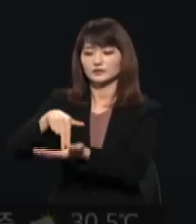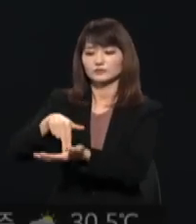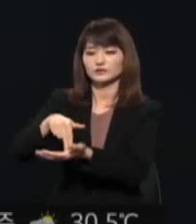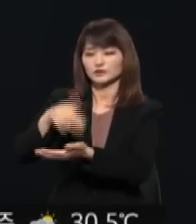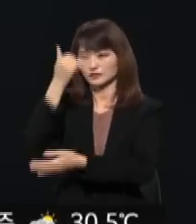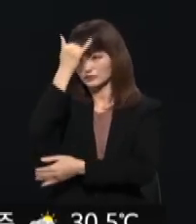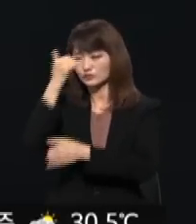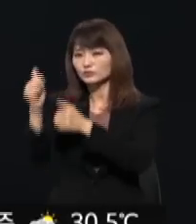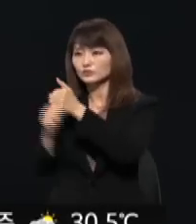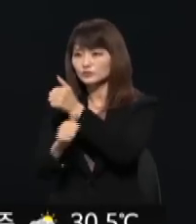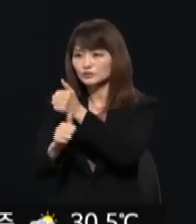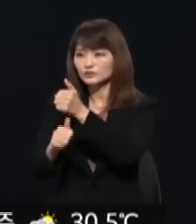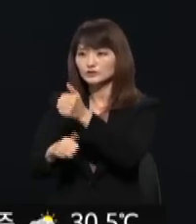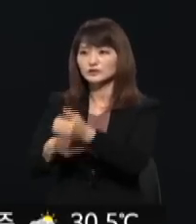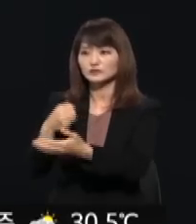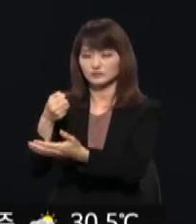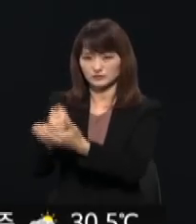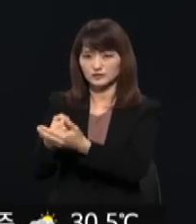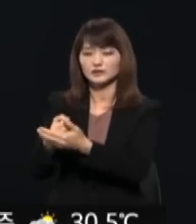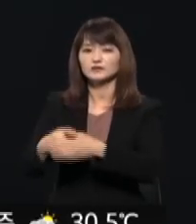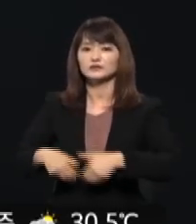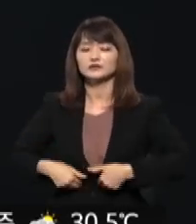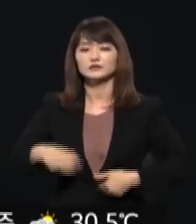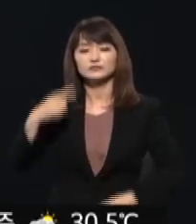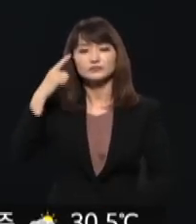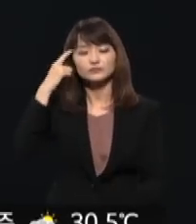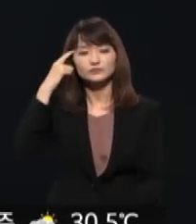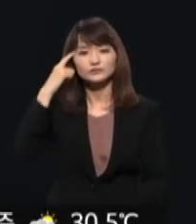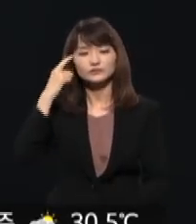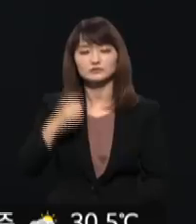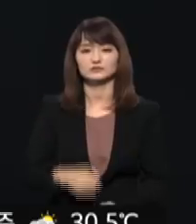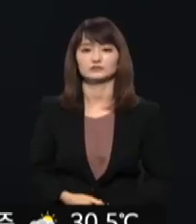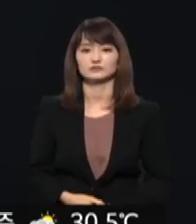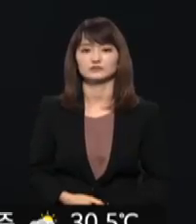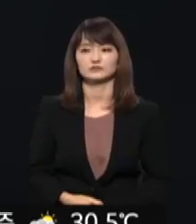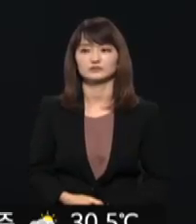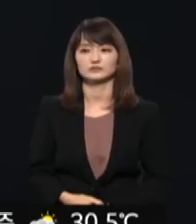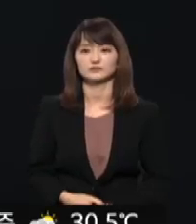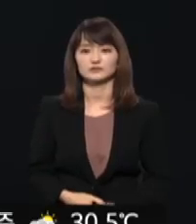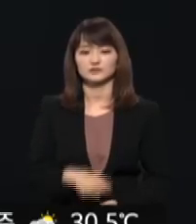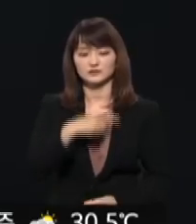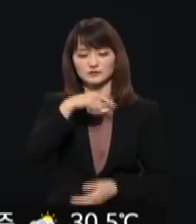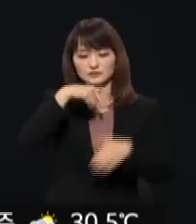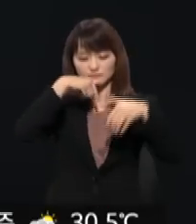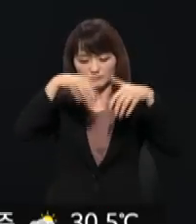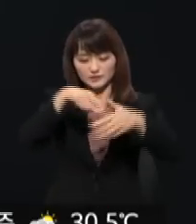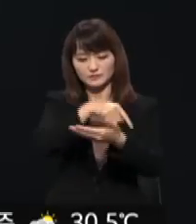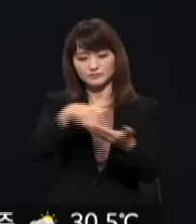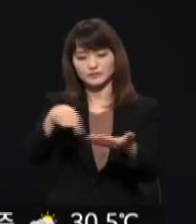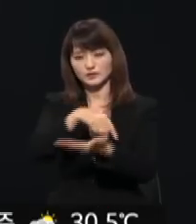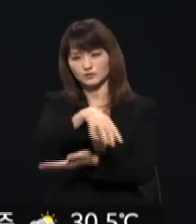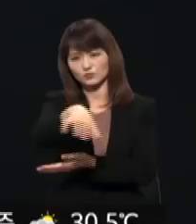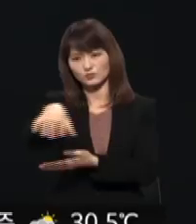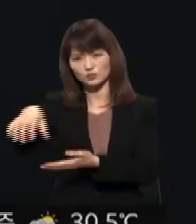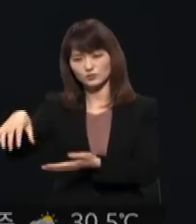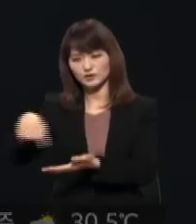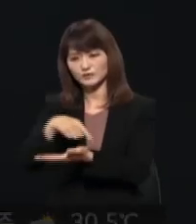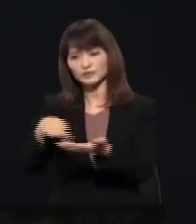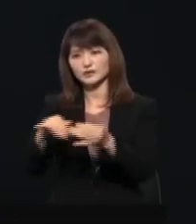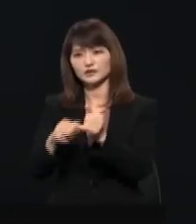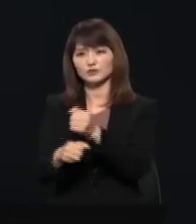정도 판단 내려줄 필요가 있다고 생각을 합니다 왜냐면 그 굉장히 심각한 사안이잖아요 수재민들이 아직까지 복구도 못 했고